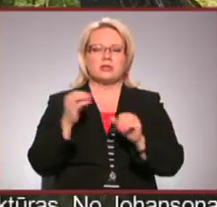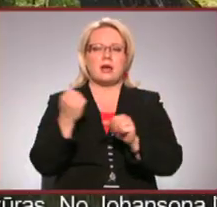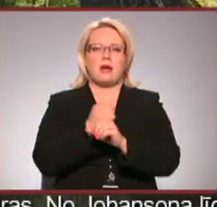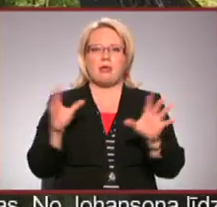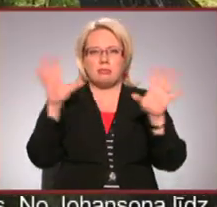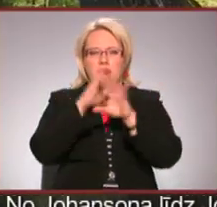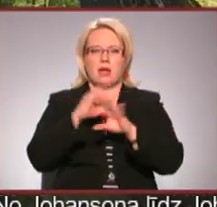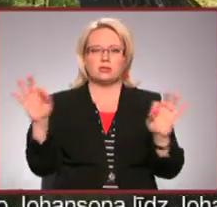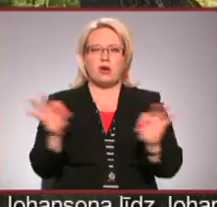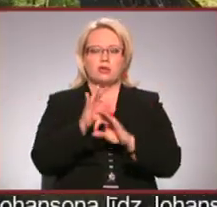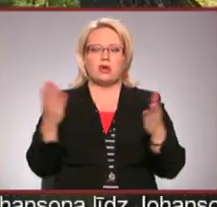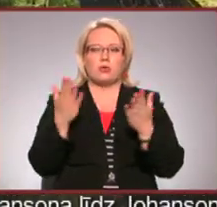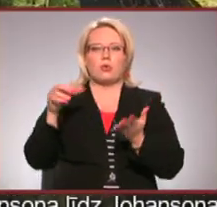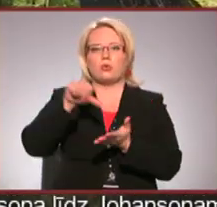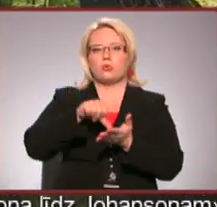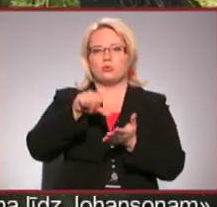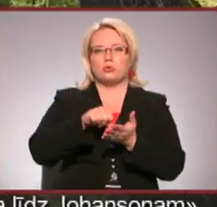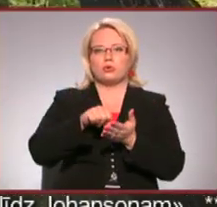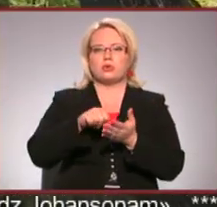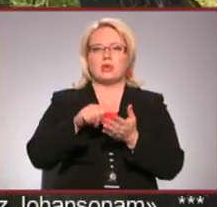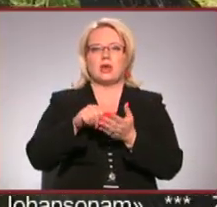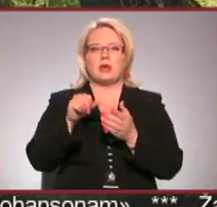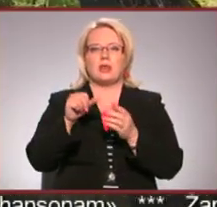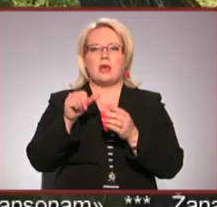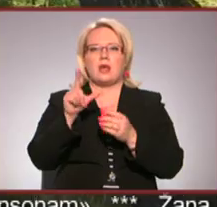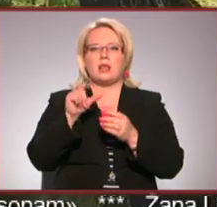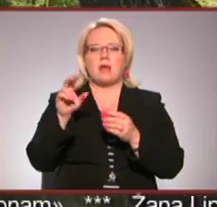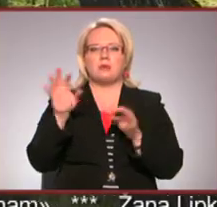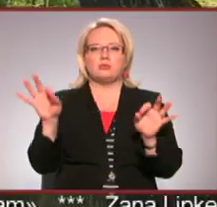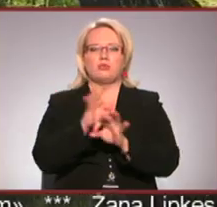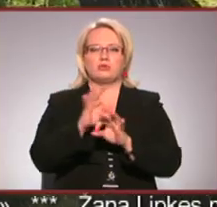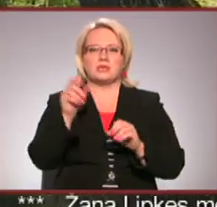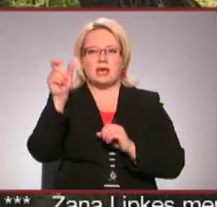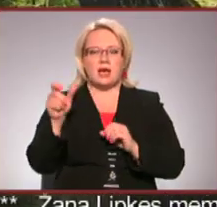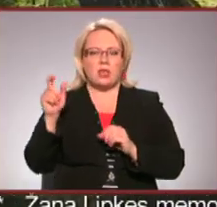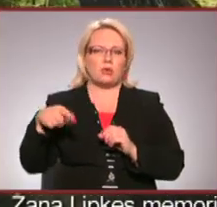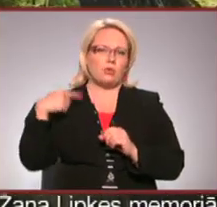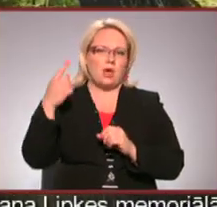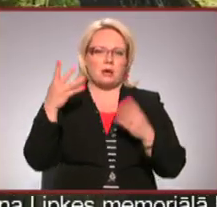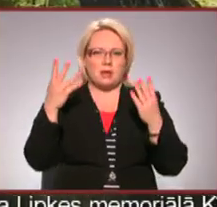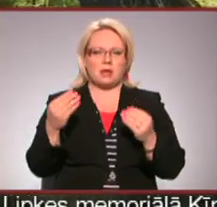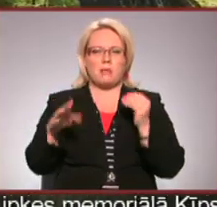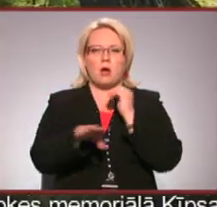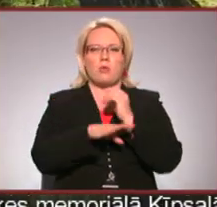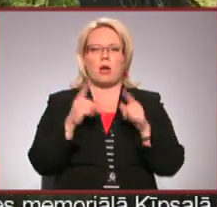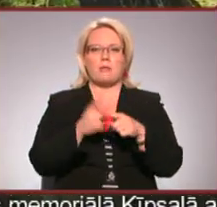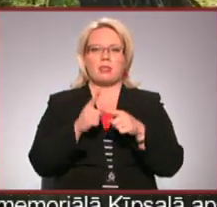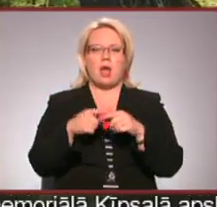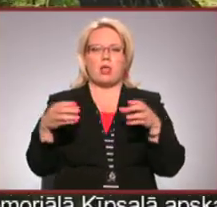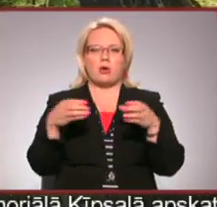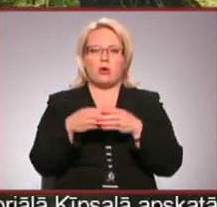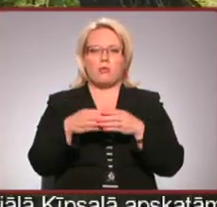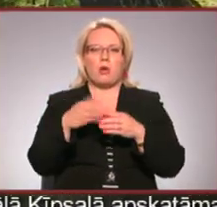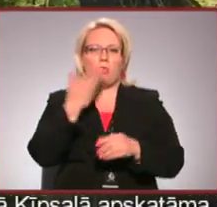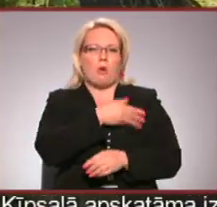nakts koncerti, kuros uzstāsies laimas muzikanti un nākamajā dienā folkmetāla grupa no Polijas